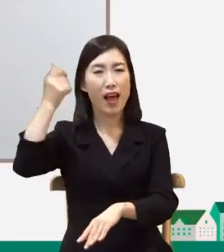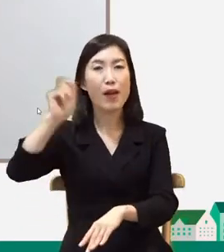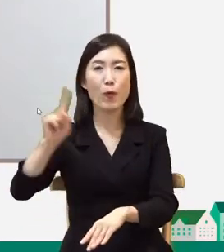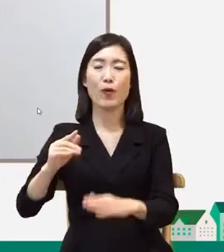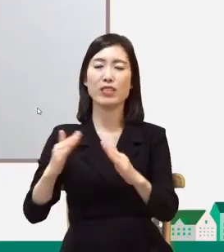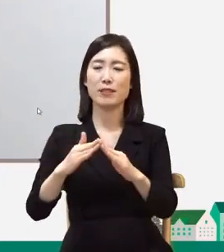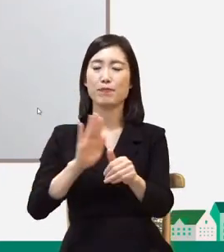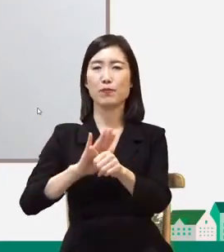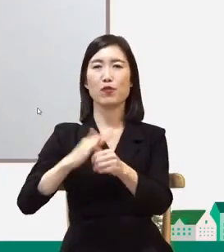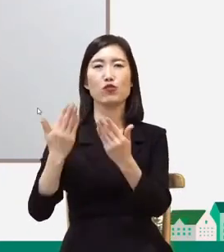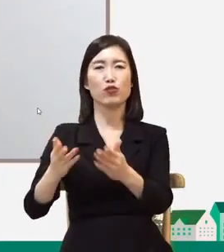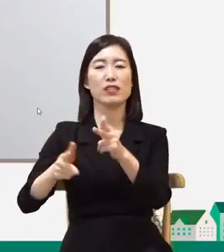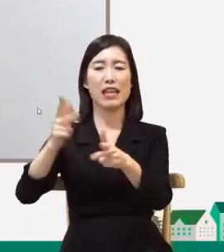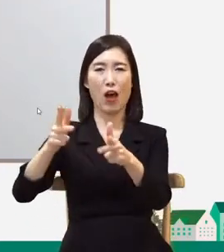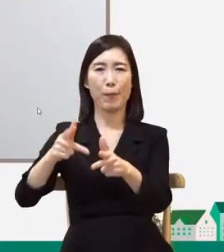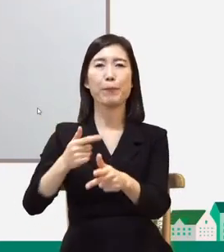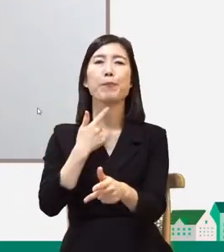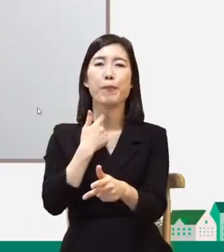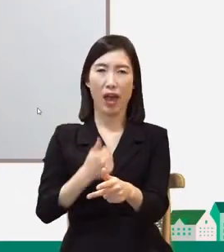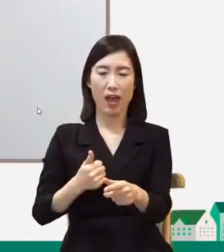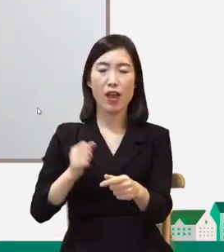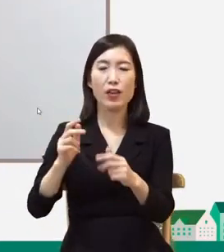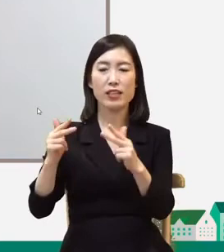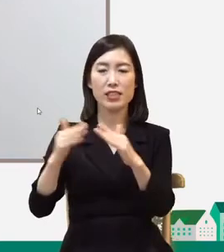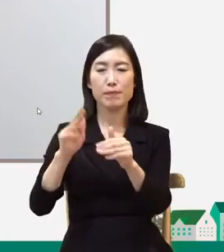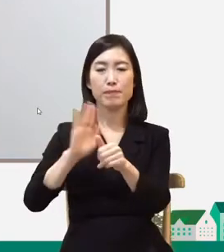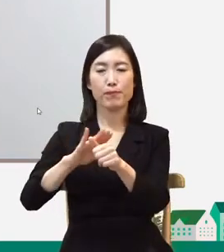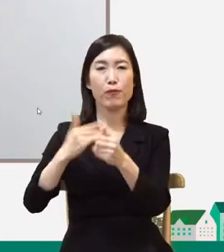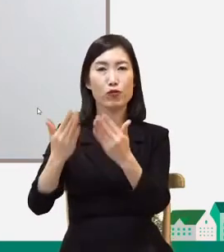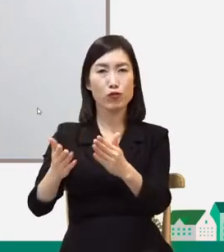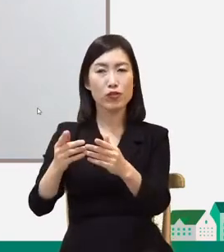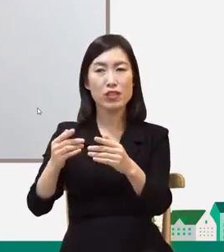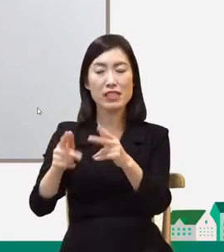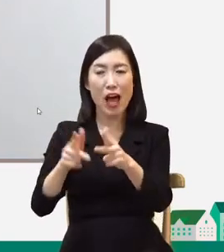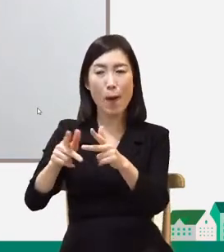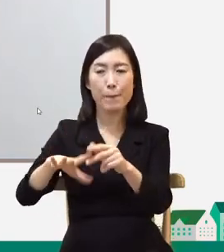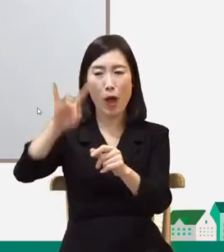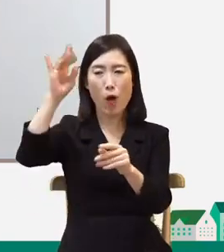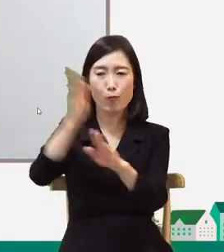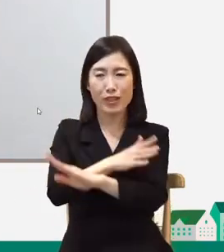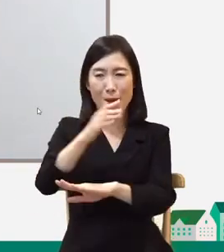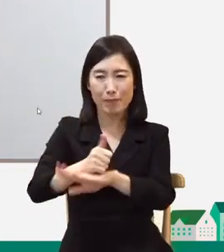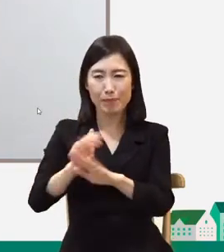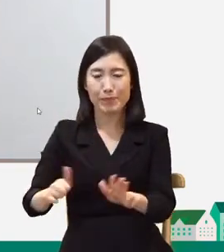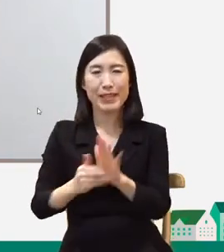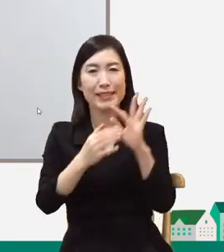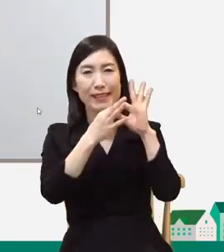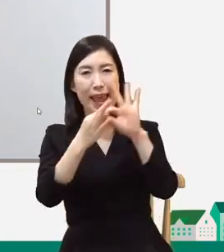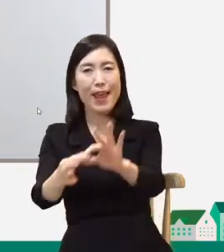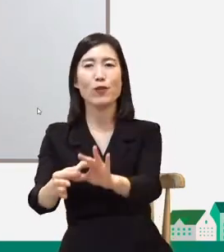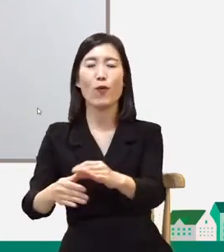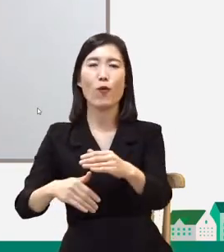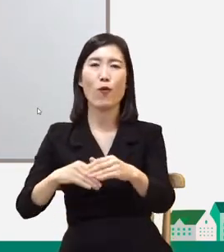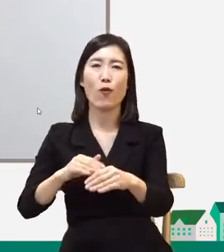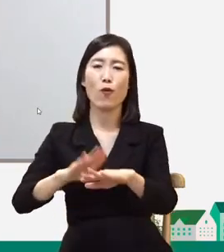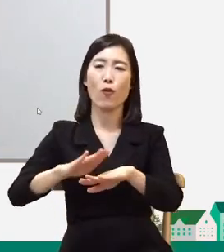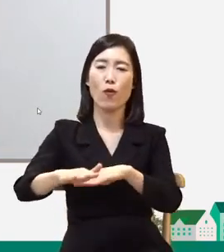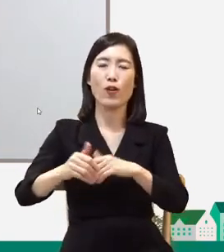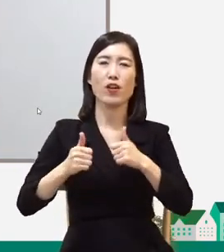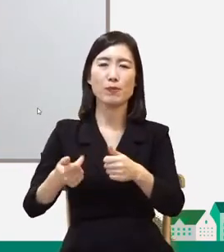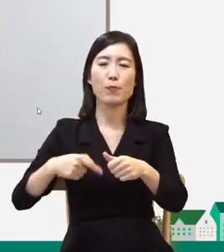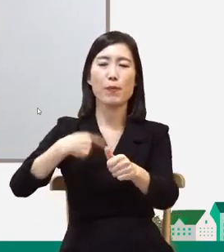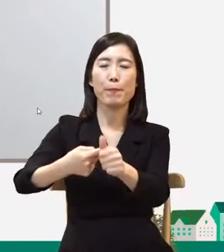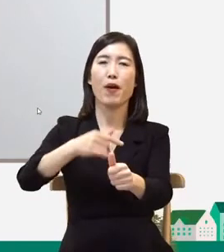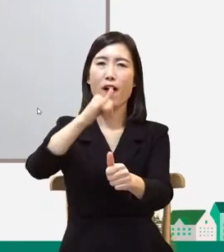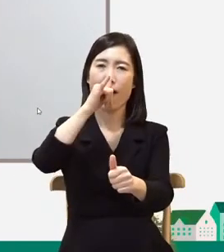거쳤고 본사업으로 진행되는 과정들을 다 함께 했다. 이 점이 가장 자랑스럽고요.